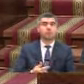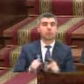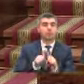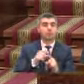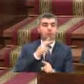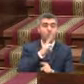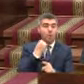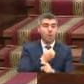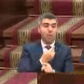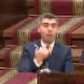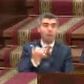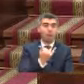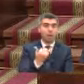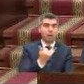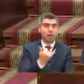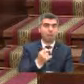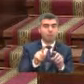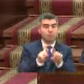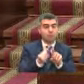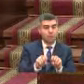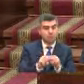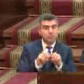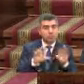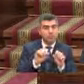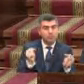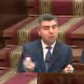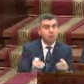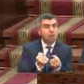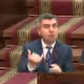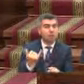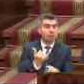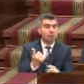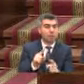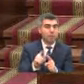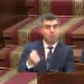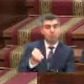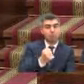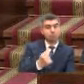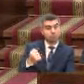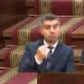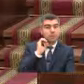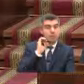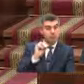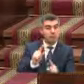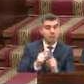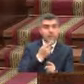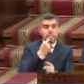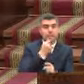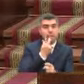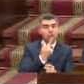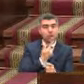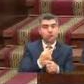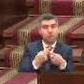يجب أن يهم تأهيل هذا القطاع معاصر الزيتون والتي تنتشر في